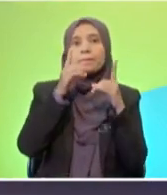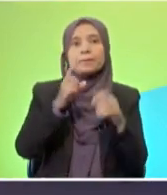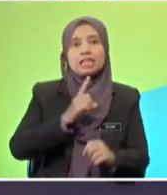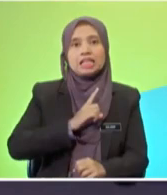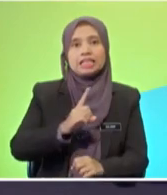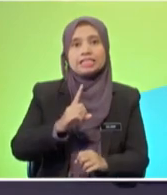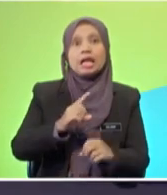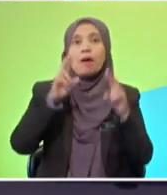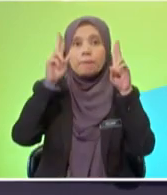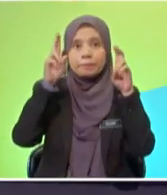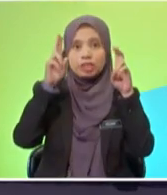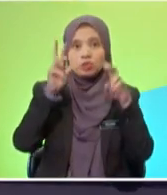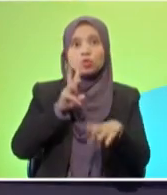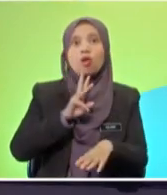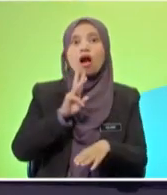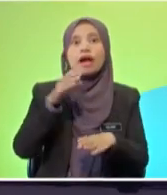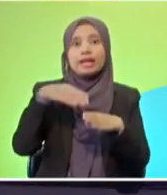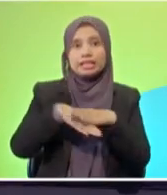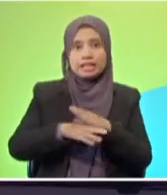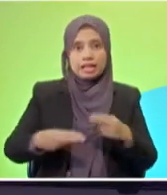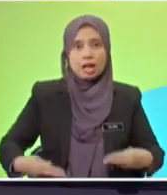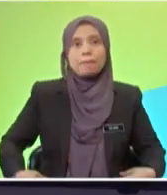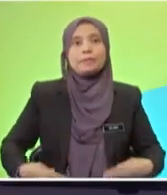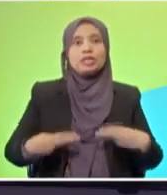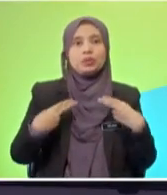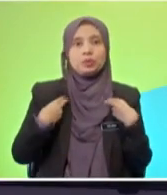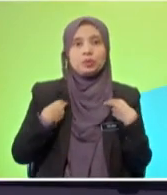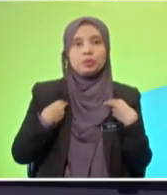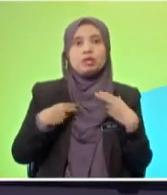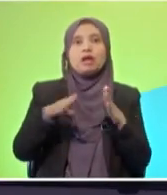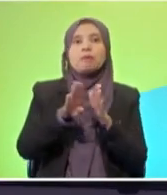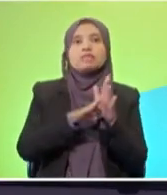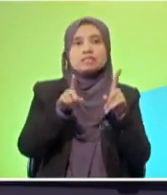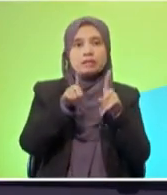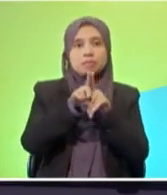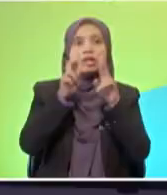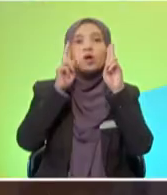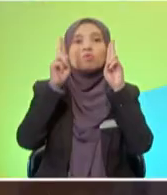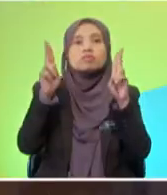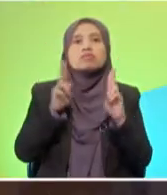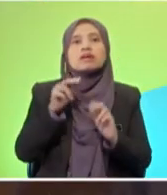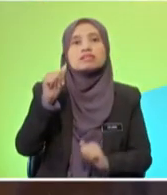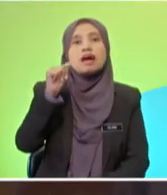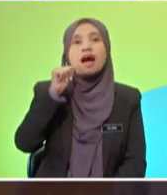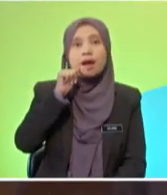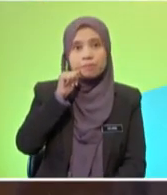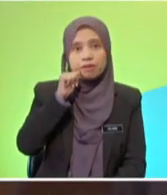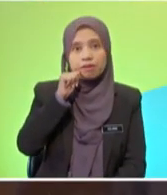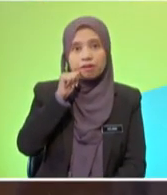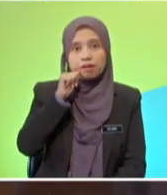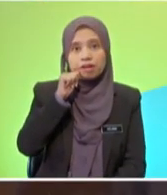dengan topi Ai dalam kehidupan bersama dengan Ustadzah kita Ustadzah Amirah Ismail jadi Ustadz